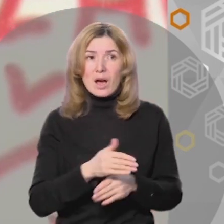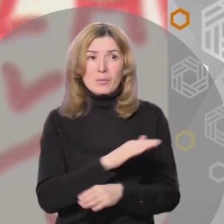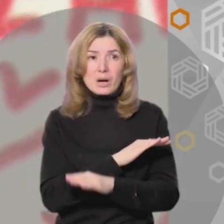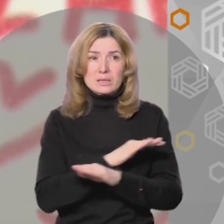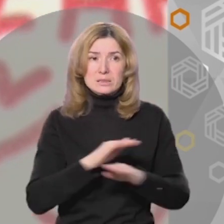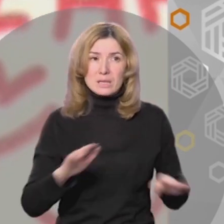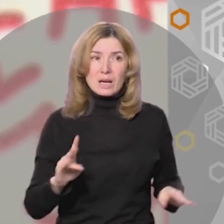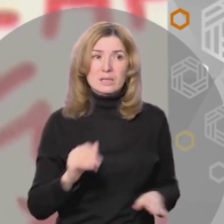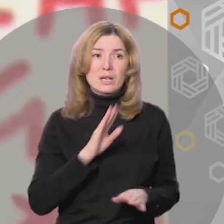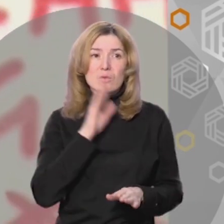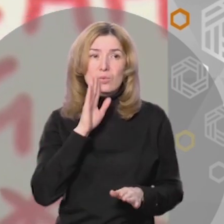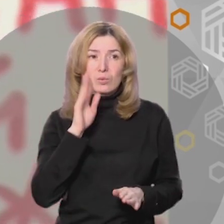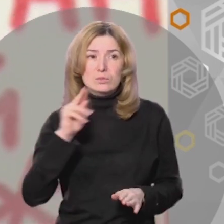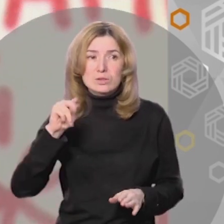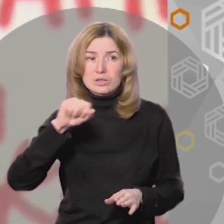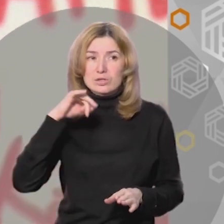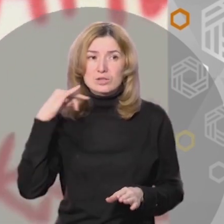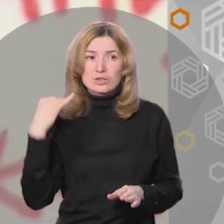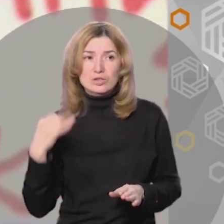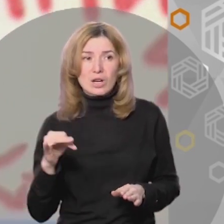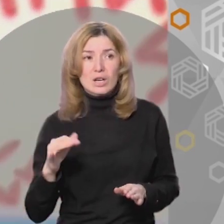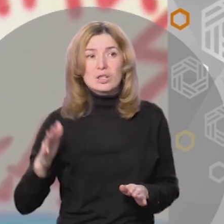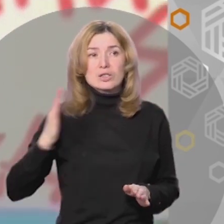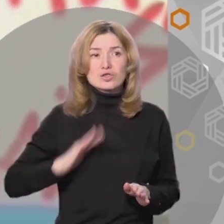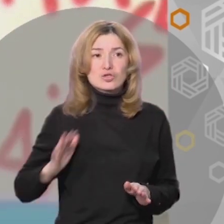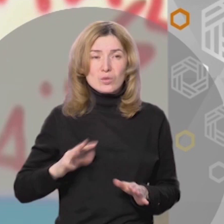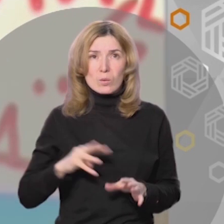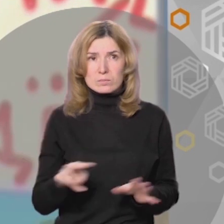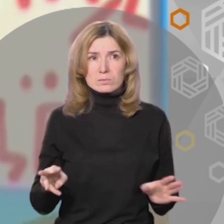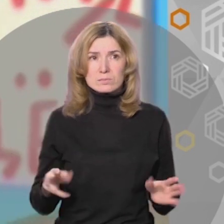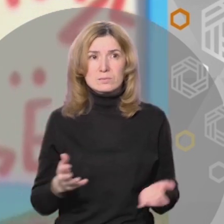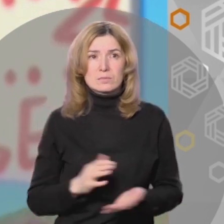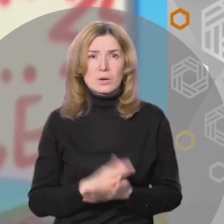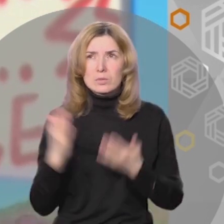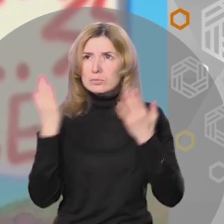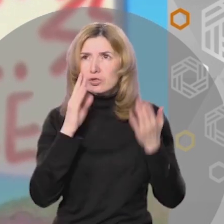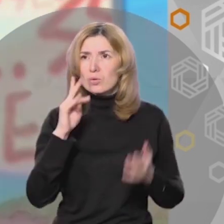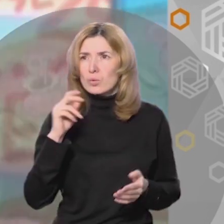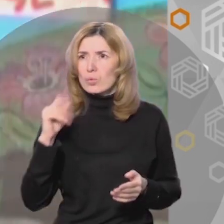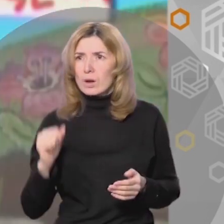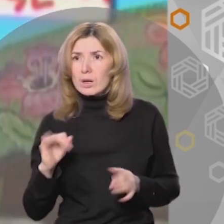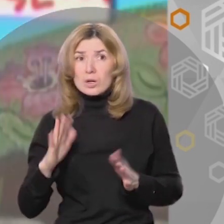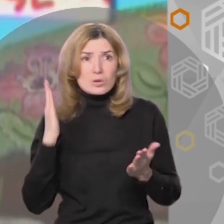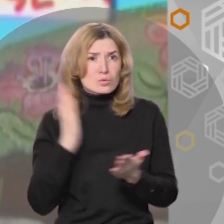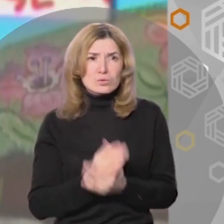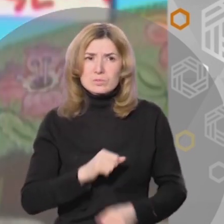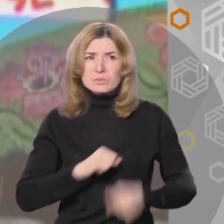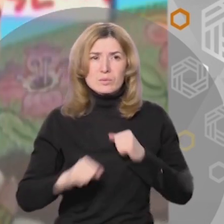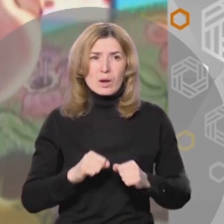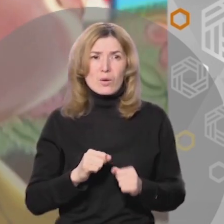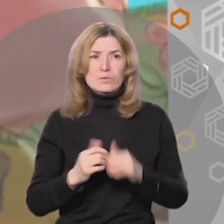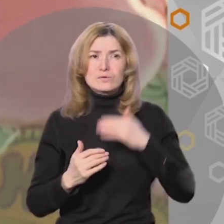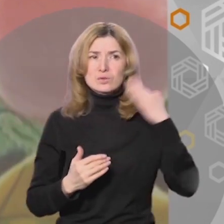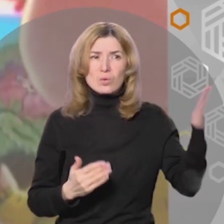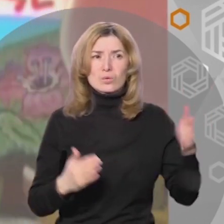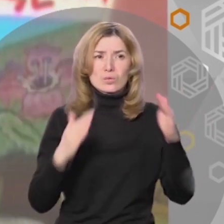Не опоздай на утренний чай ждем. Прочитал Нюка и тут же бегом направился